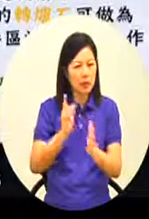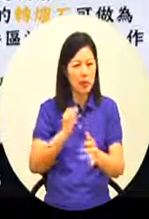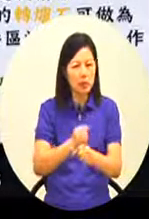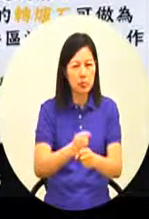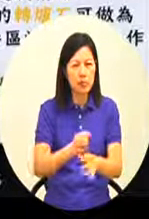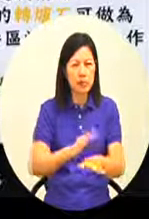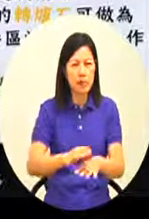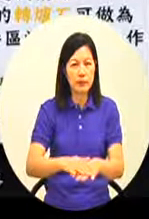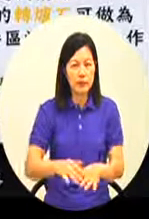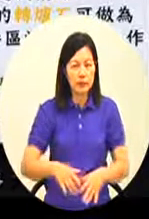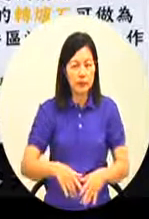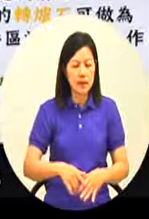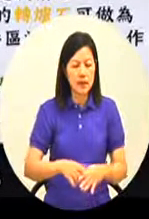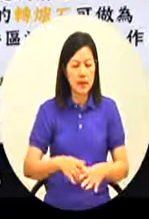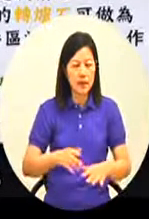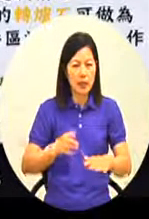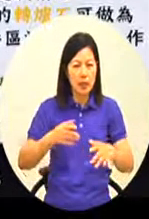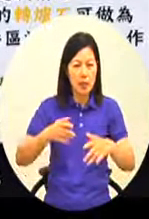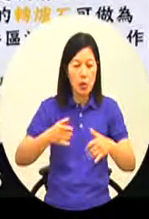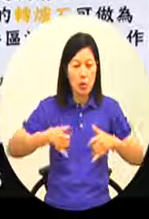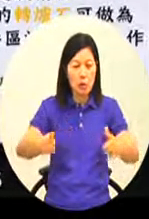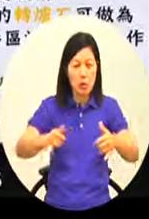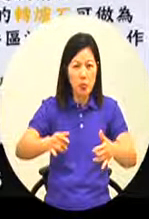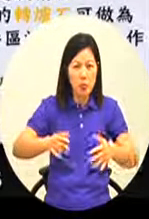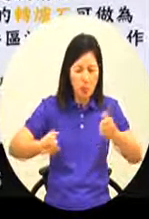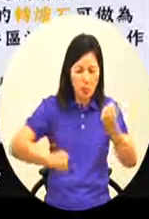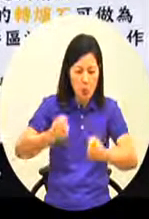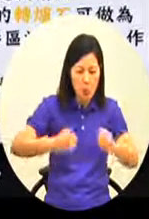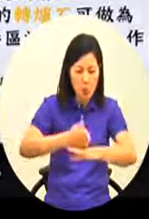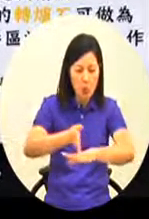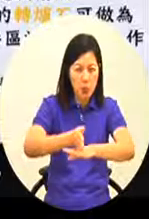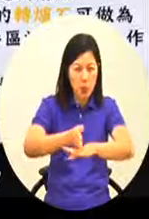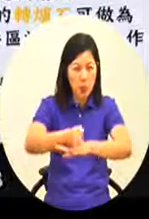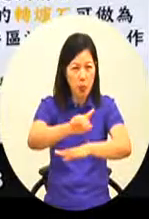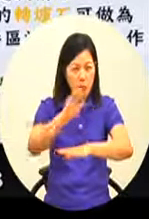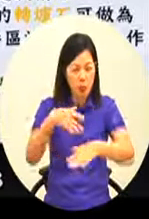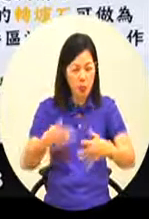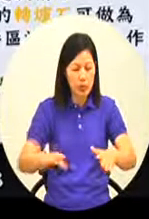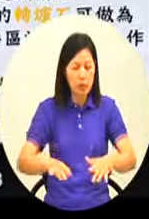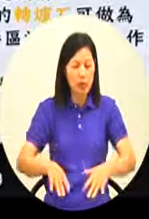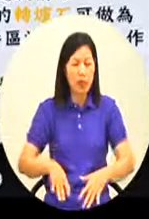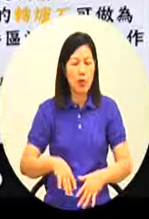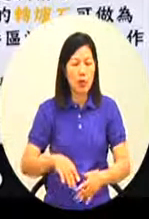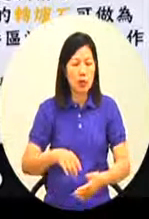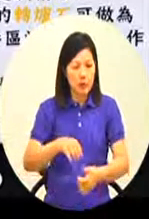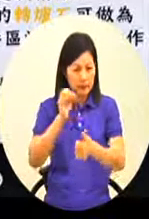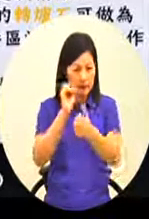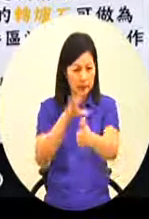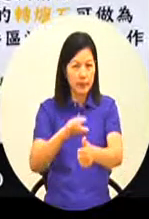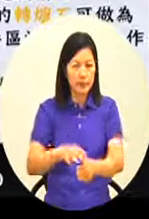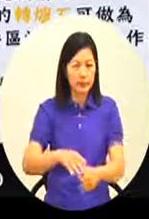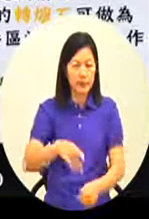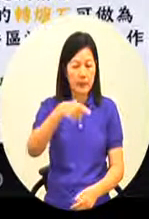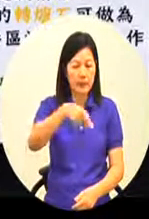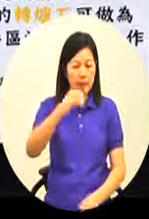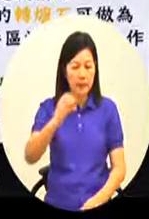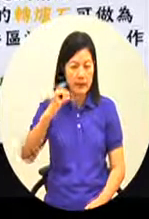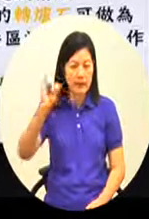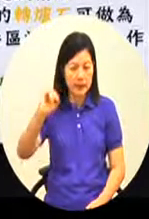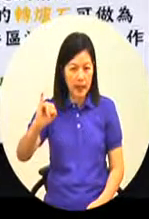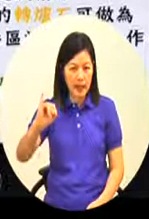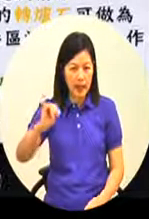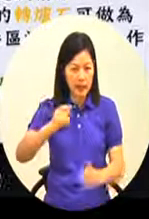对高承载的路线的道路和重要的区域，示范建立道路 PCI 的这个指数，当然这个花费可能